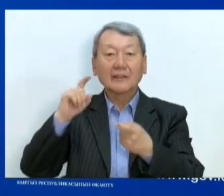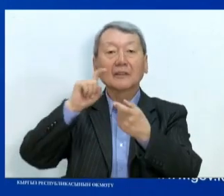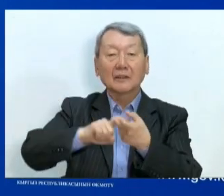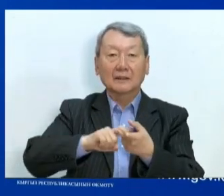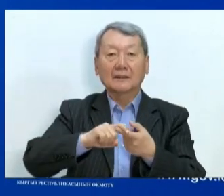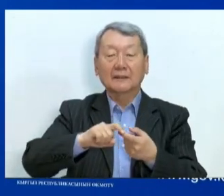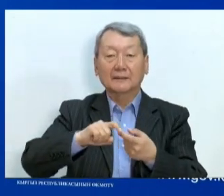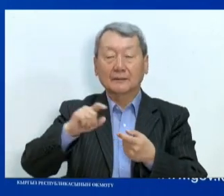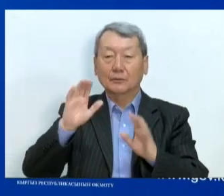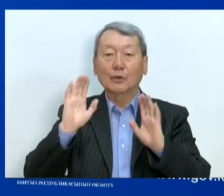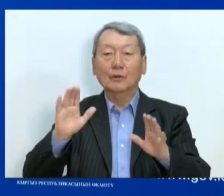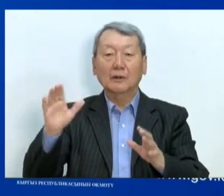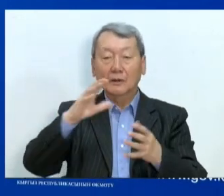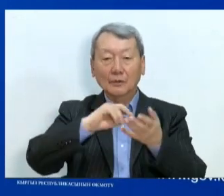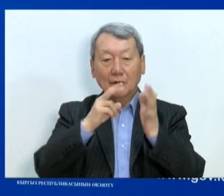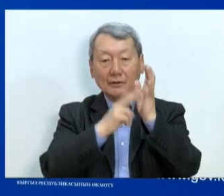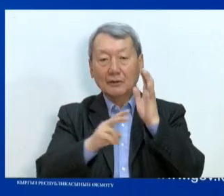болгон жактардын саны